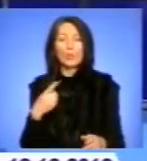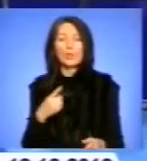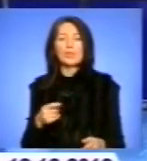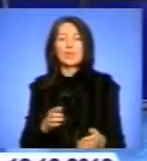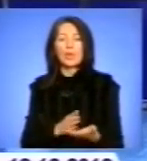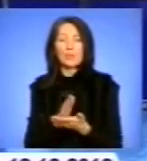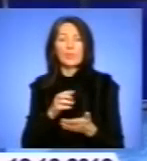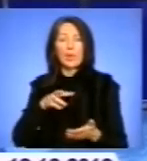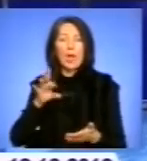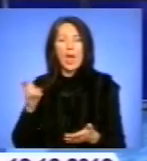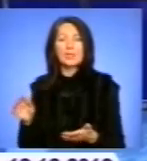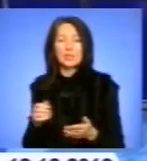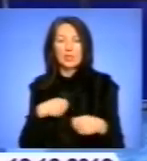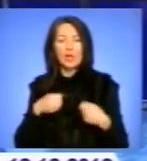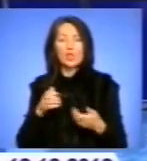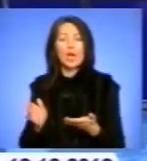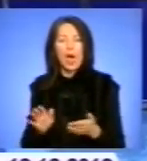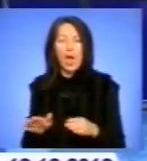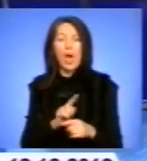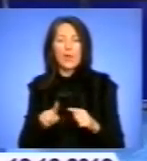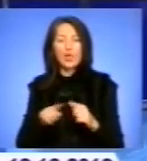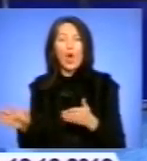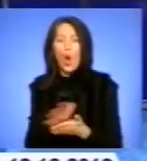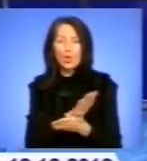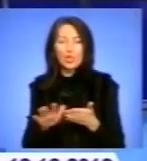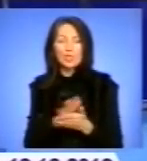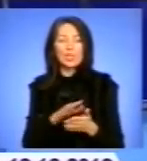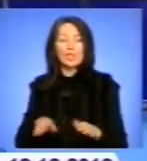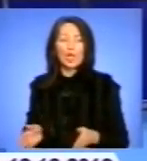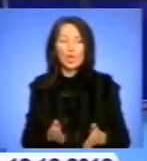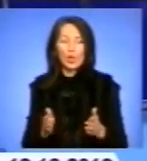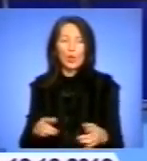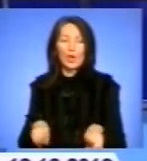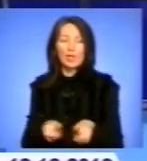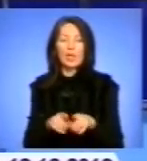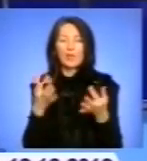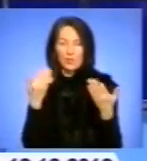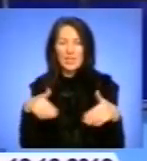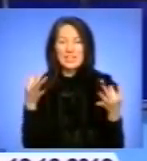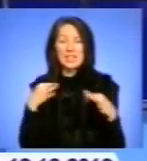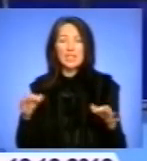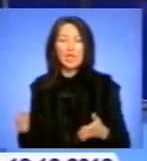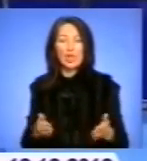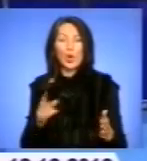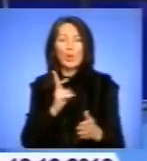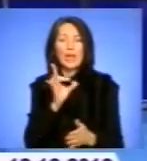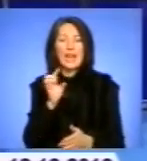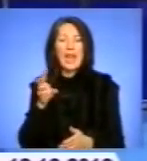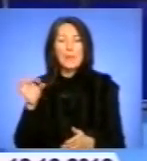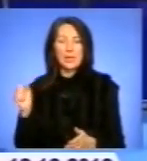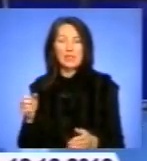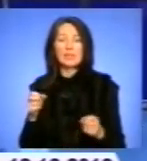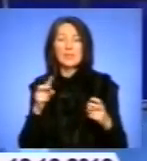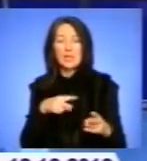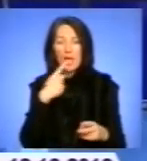автошляхи від заметів. Так, від снігових кочугур вже звільнили дорогу на Кременець. Спеціалісти радять усім, хто збирається в